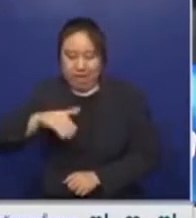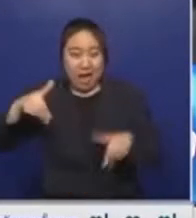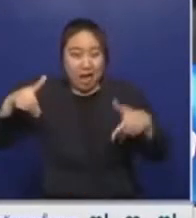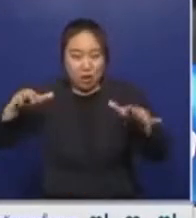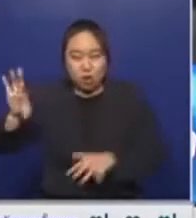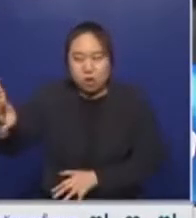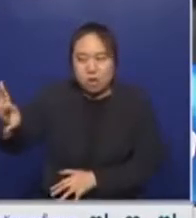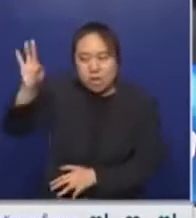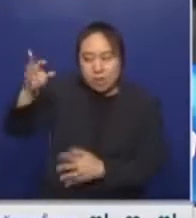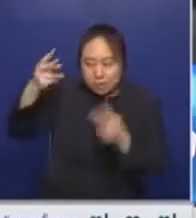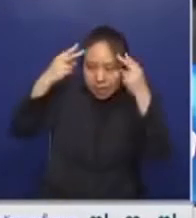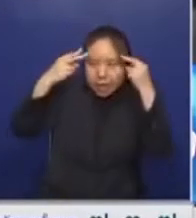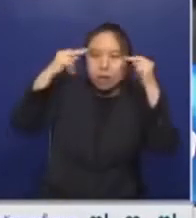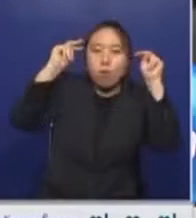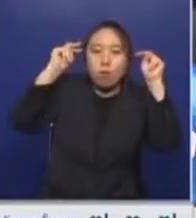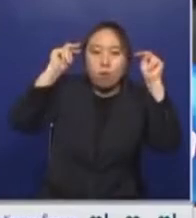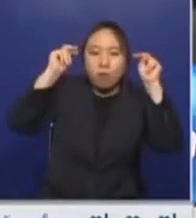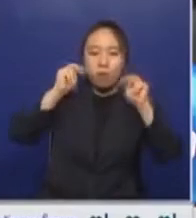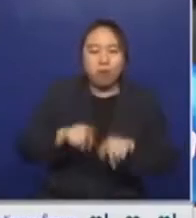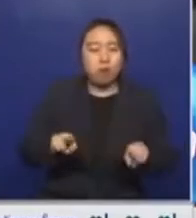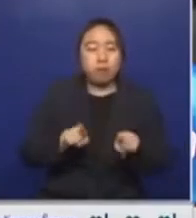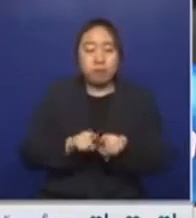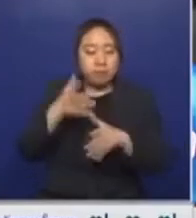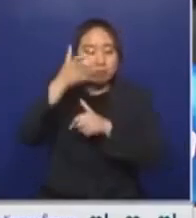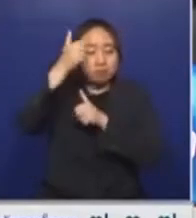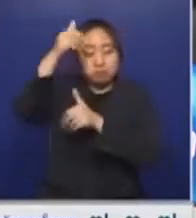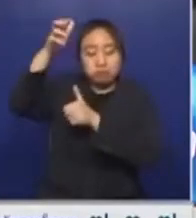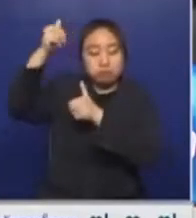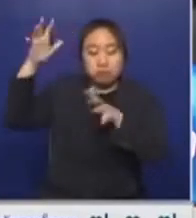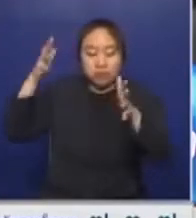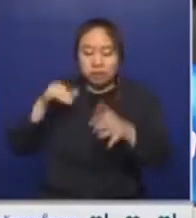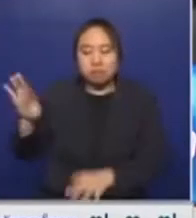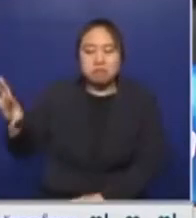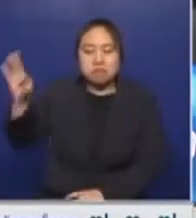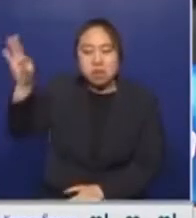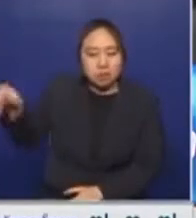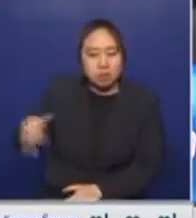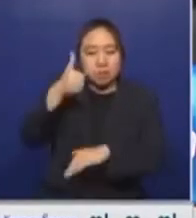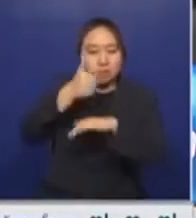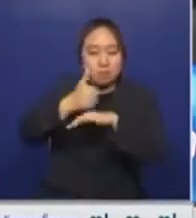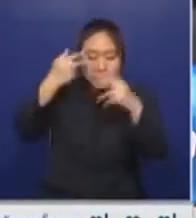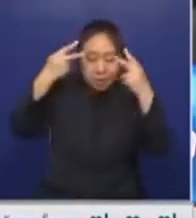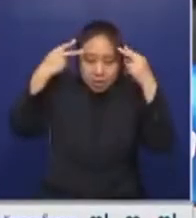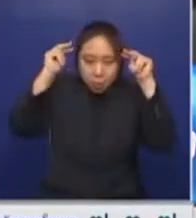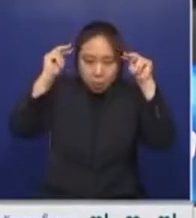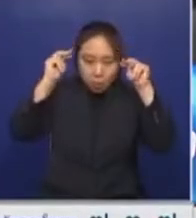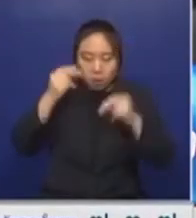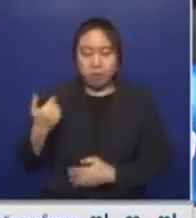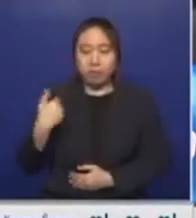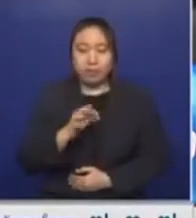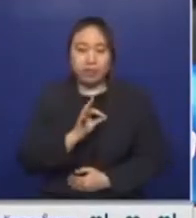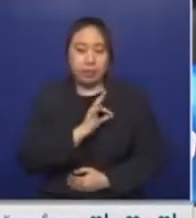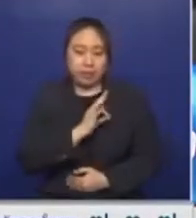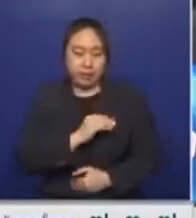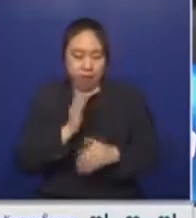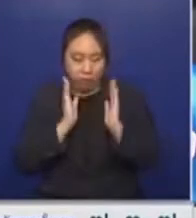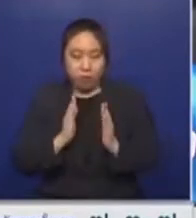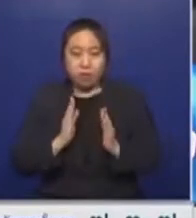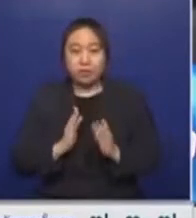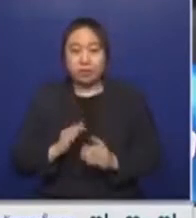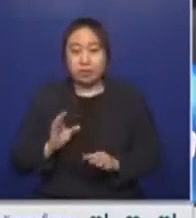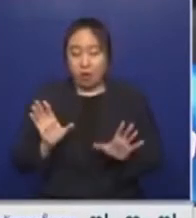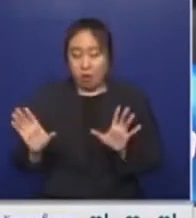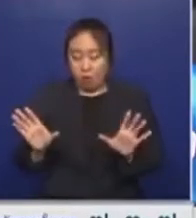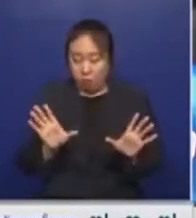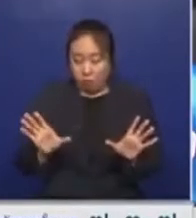าเป็นนายกแบบโนสนโนแคร์นะคะแค่มีสมาชิกไม่น้อยกว่ากึ่งหนึ่งของ